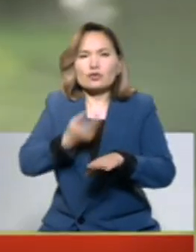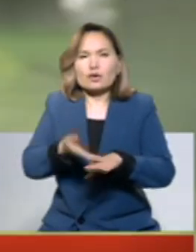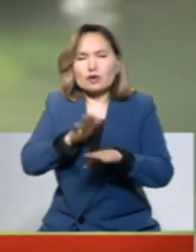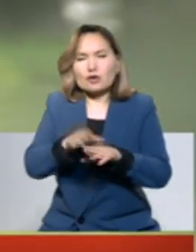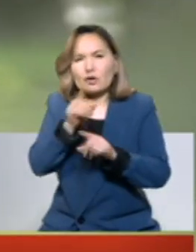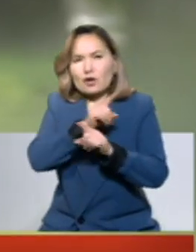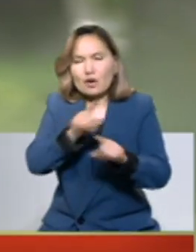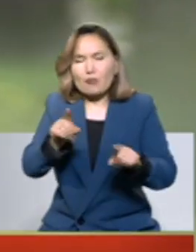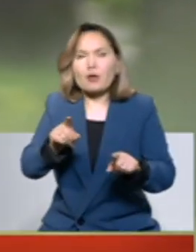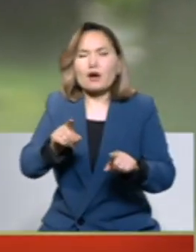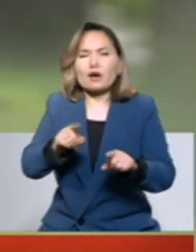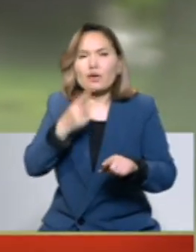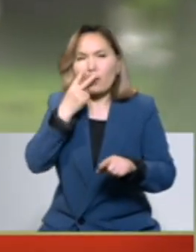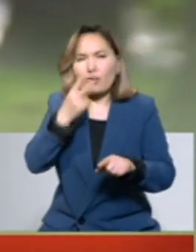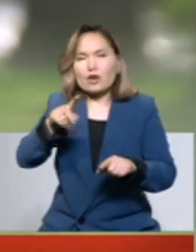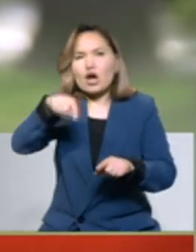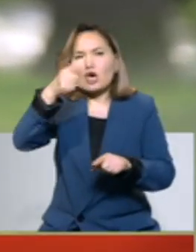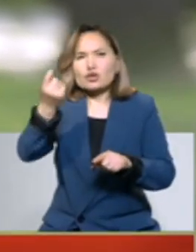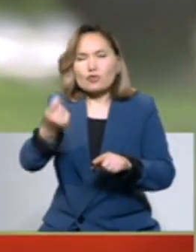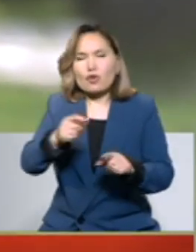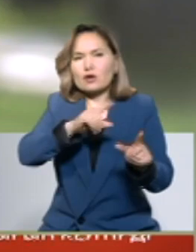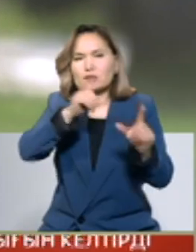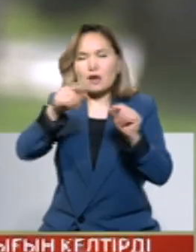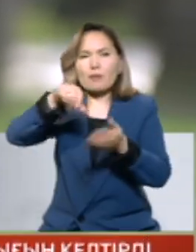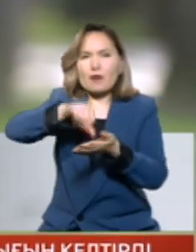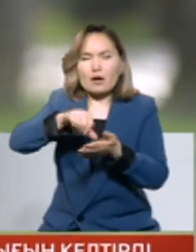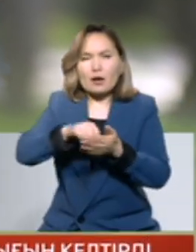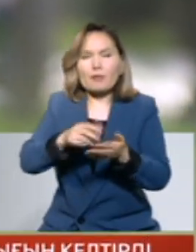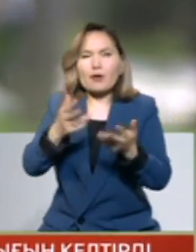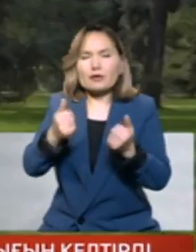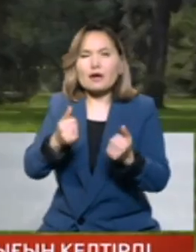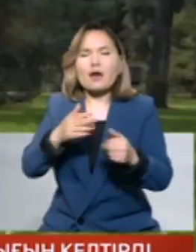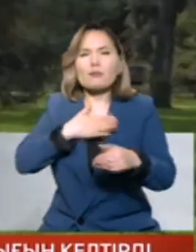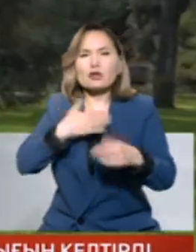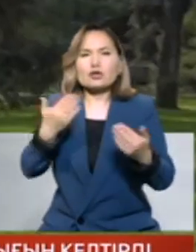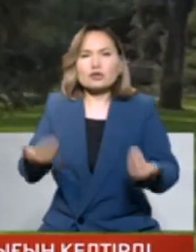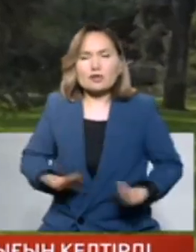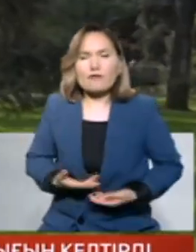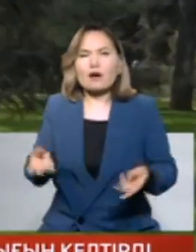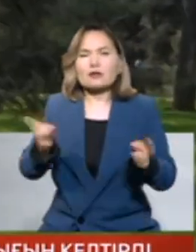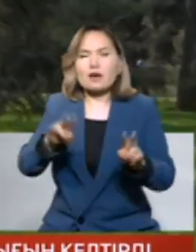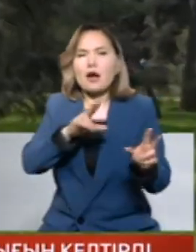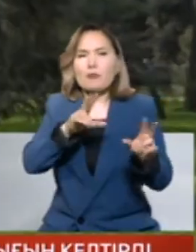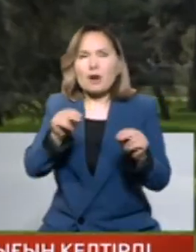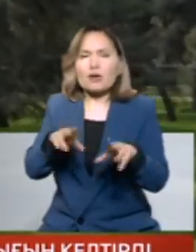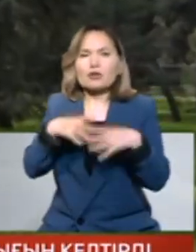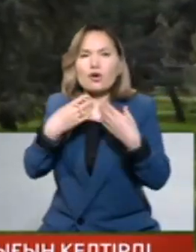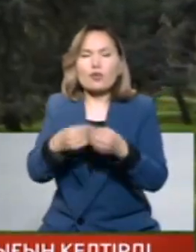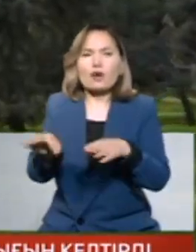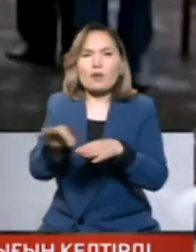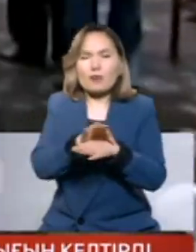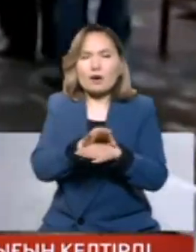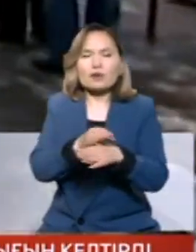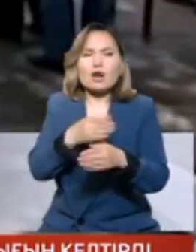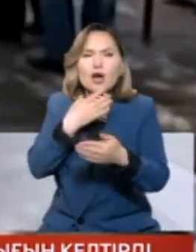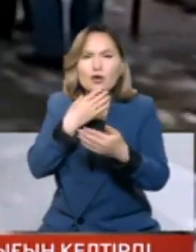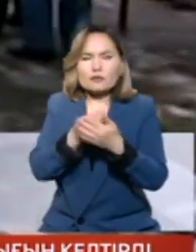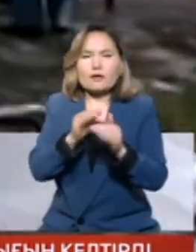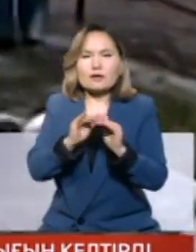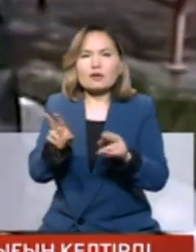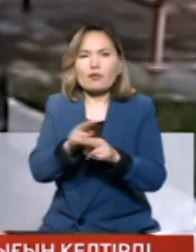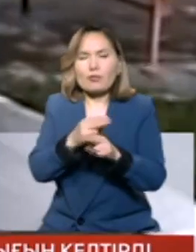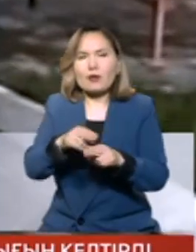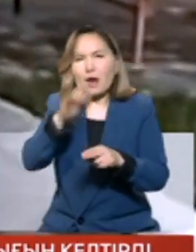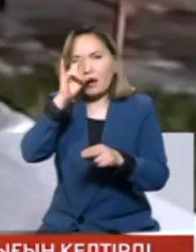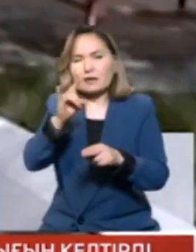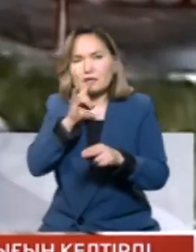кейін соғысқа бардым. Осы зобалаңнан аман қалдым, бақыттымын дейтін. Отбасын құрып, өз еліме қызмет еттім